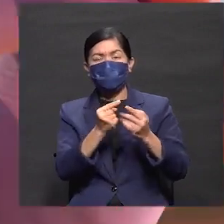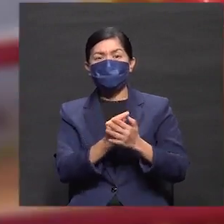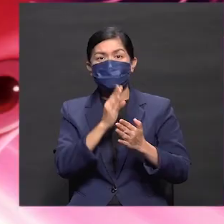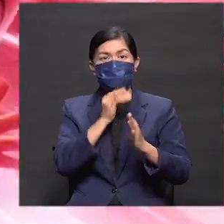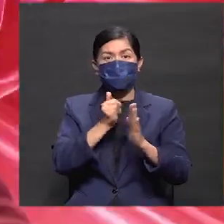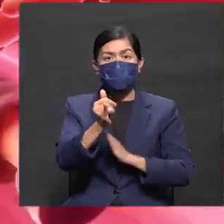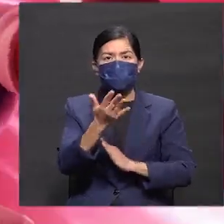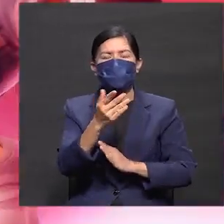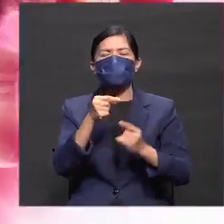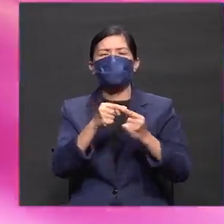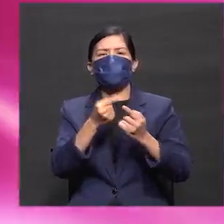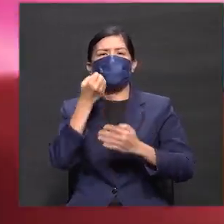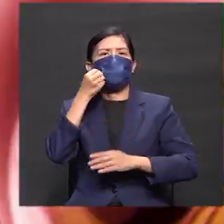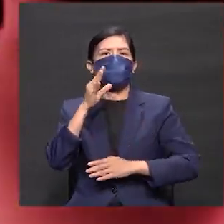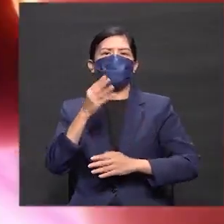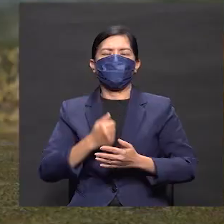อก